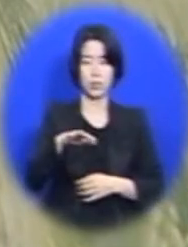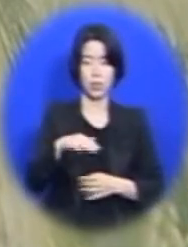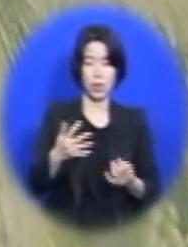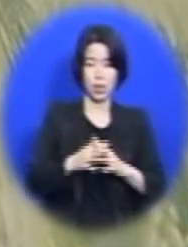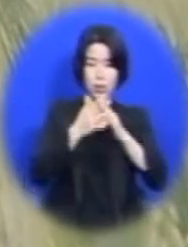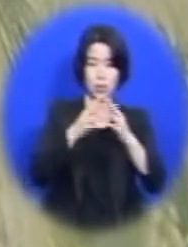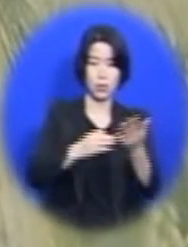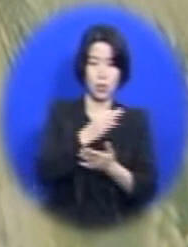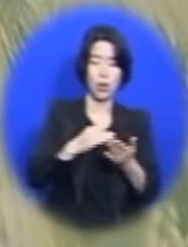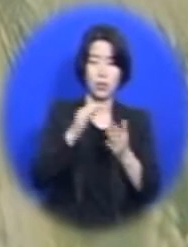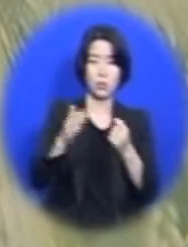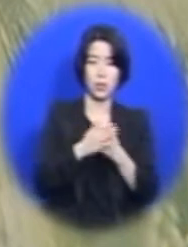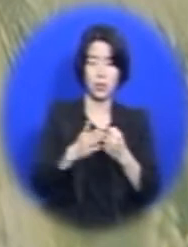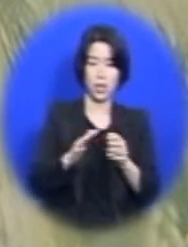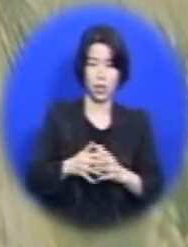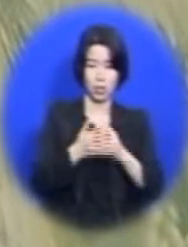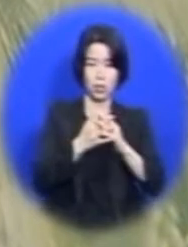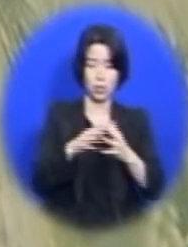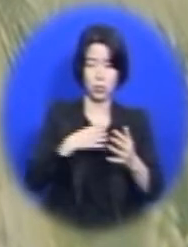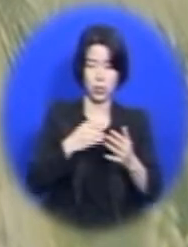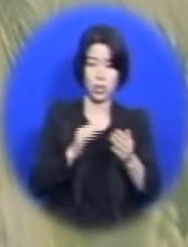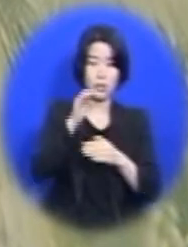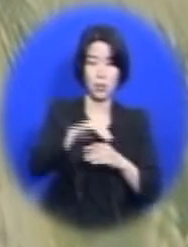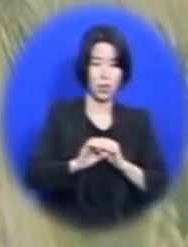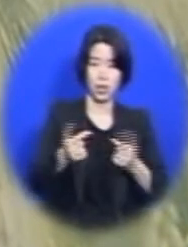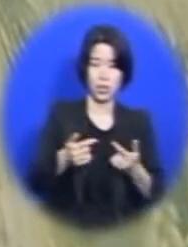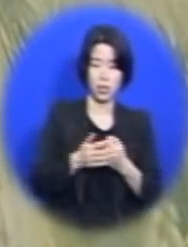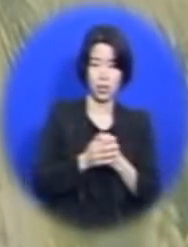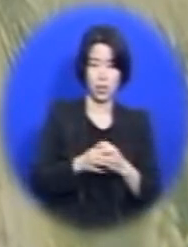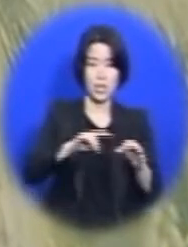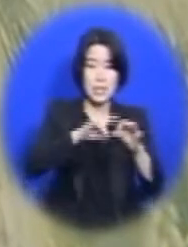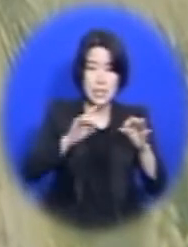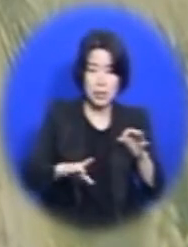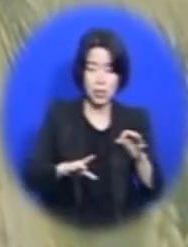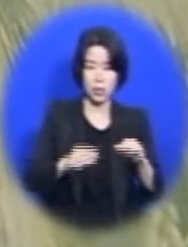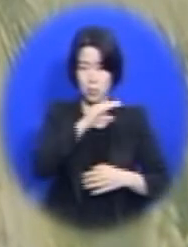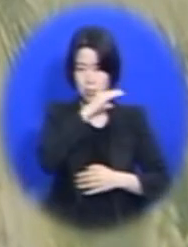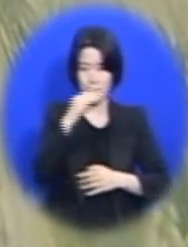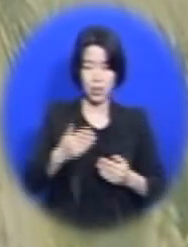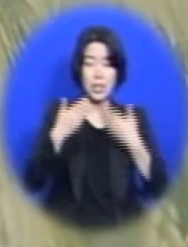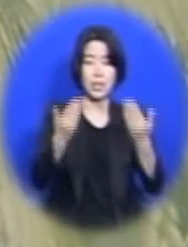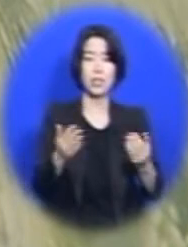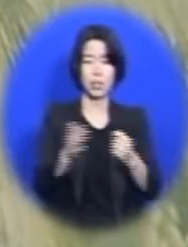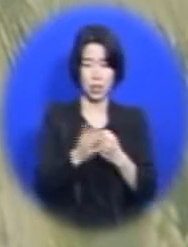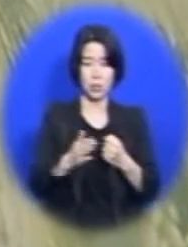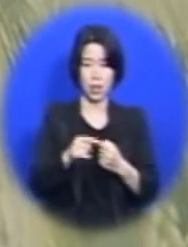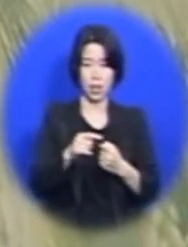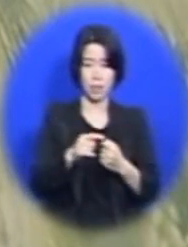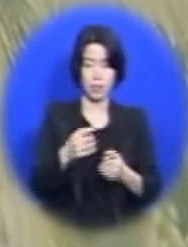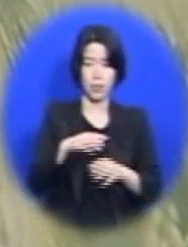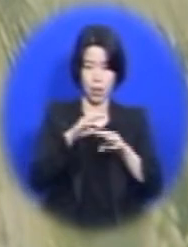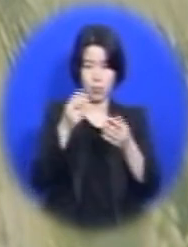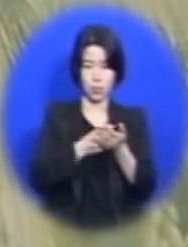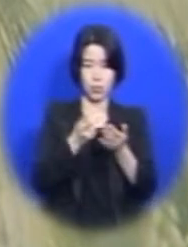건축헌금 때문에 건축 위기 넘어간 거 아니었어요. 십일조 제대로 드린 것 때문에 그렇게 된 겁니다.